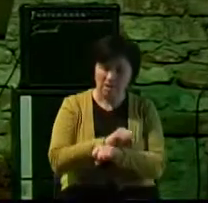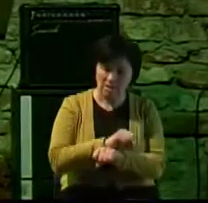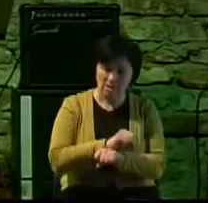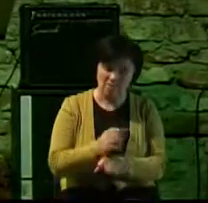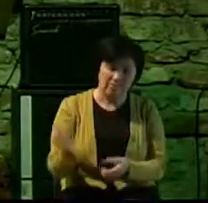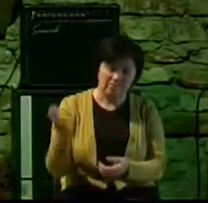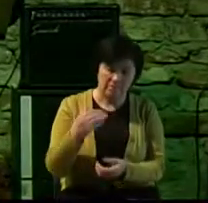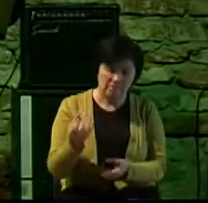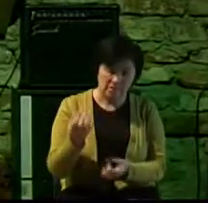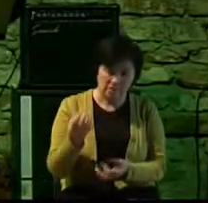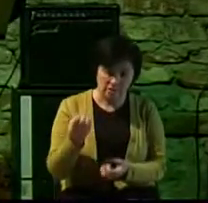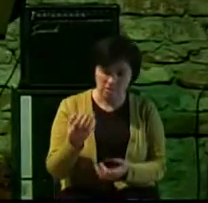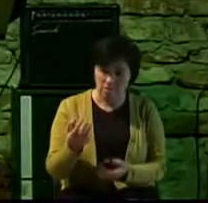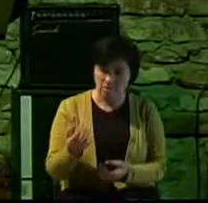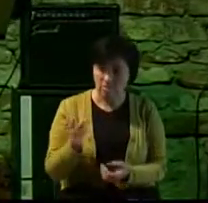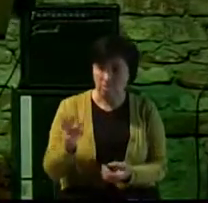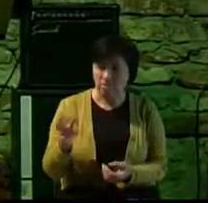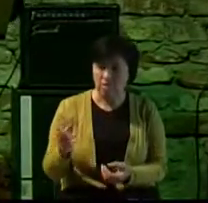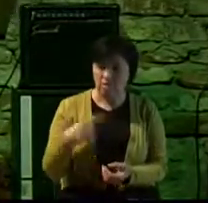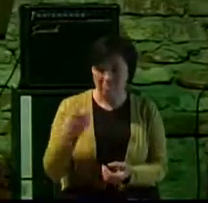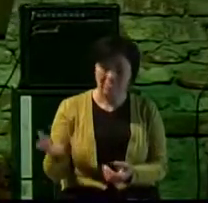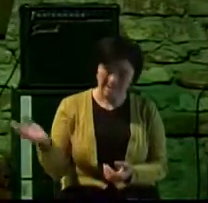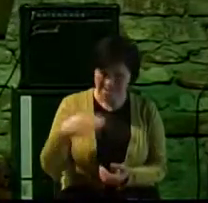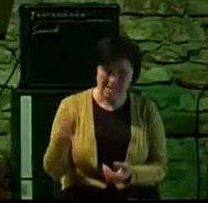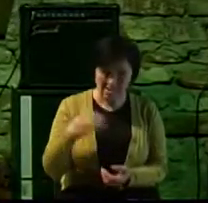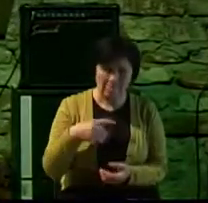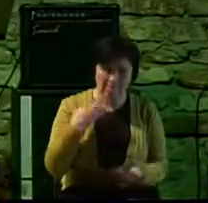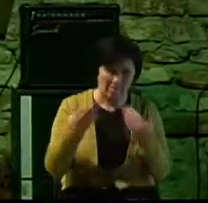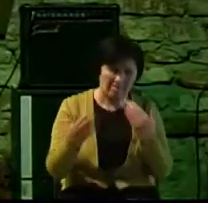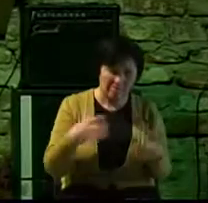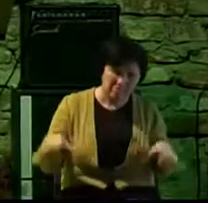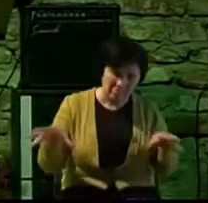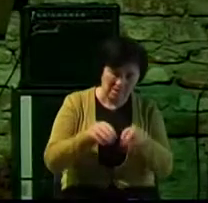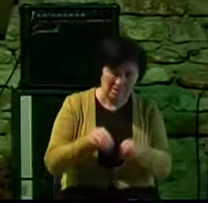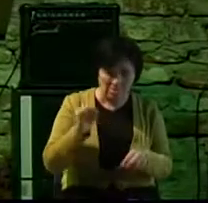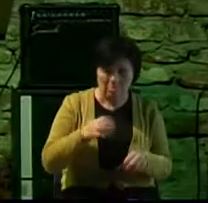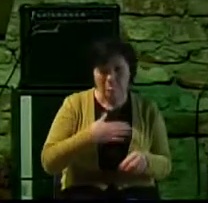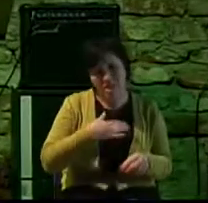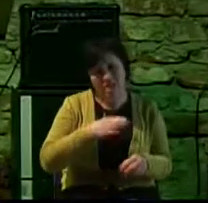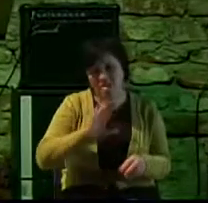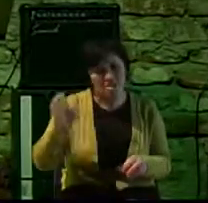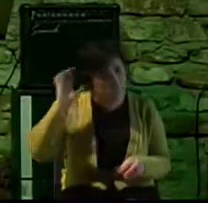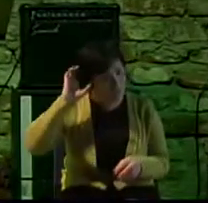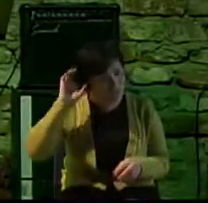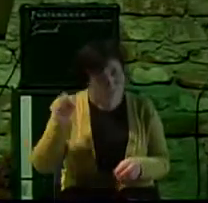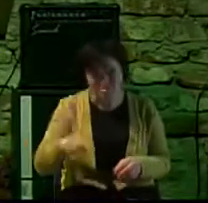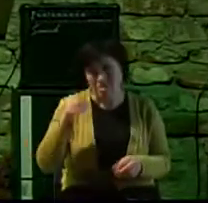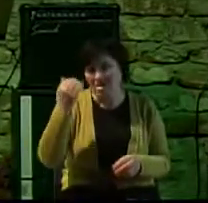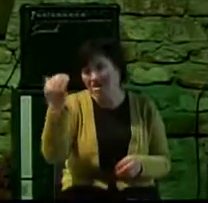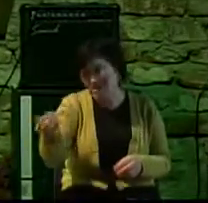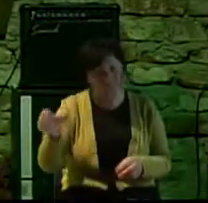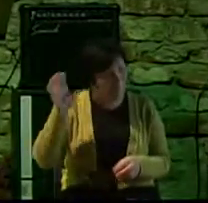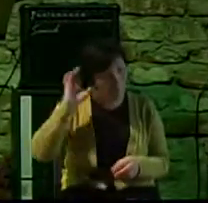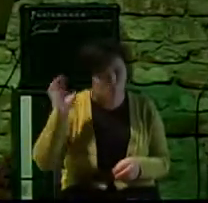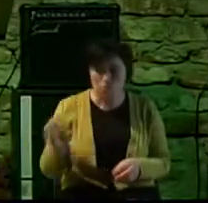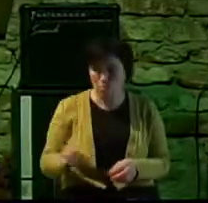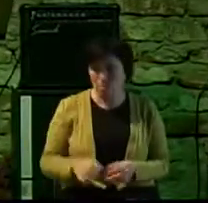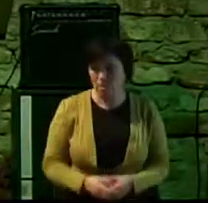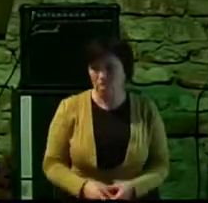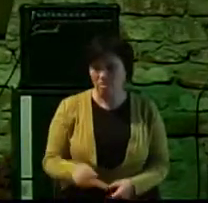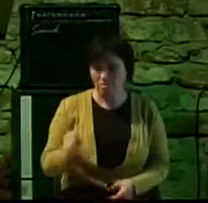мы берем кого-то еще и говорим, пошли поговорим с ним вместе. Может быть, он меня не слушает. Может быть, он не считает